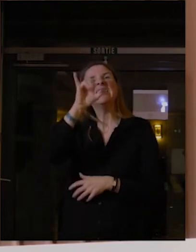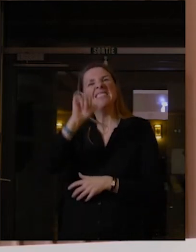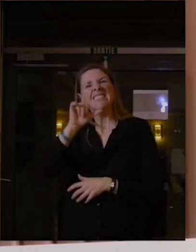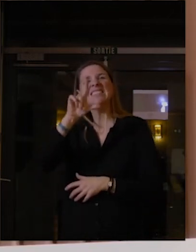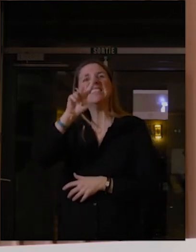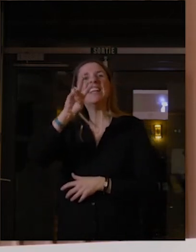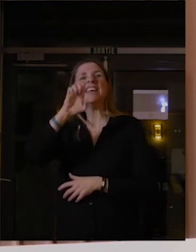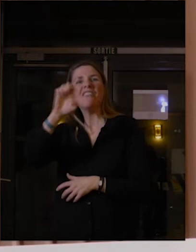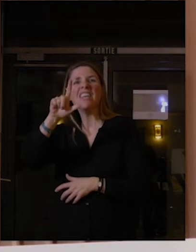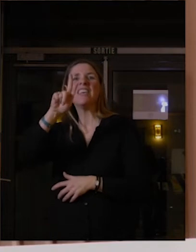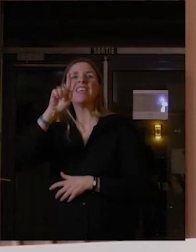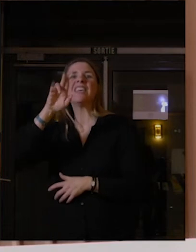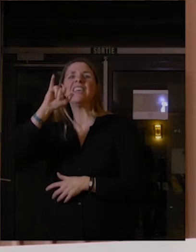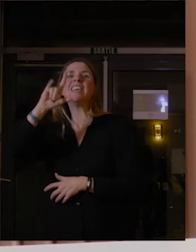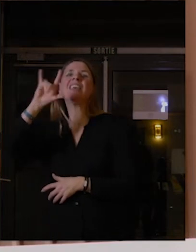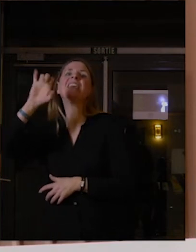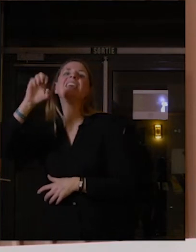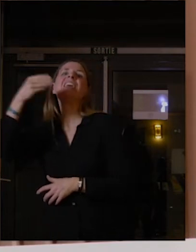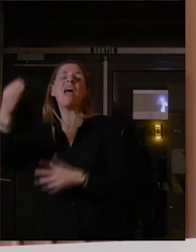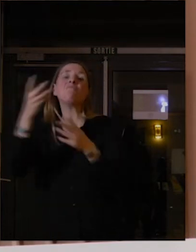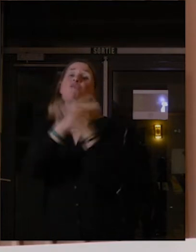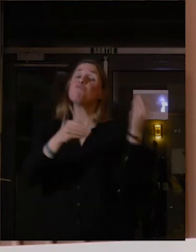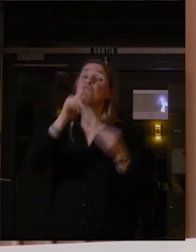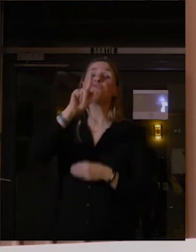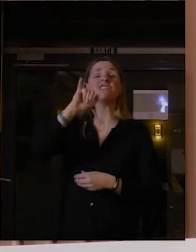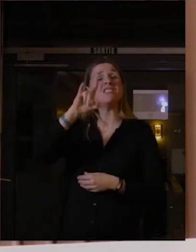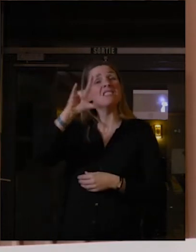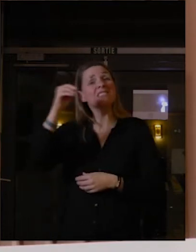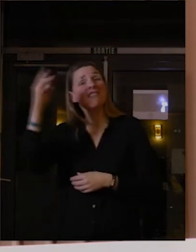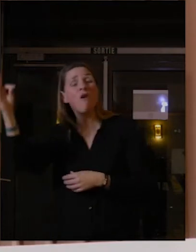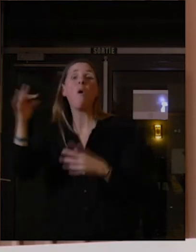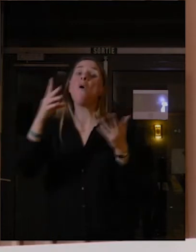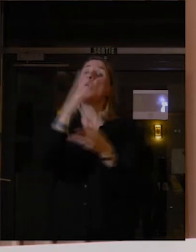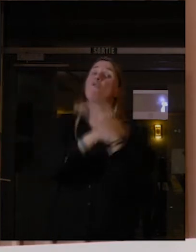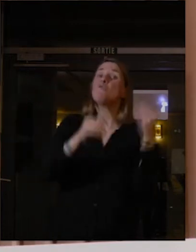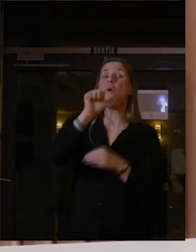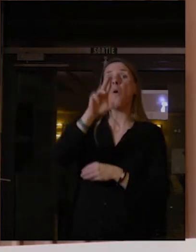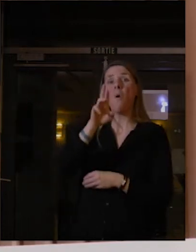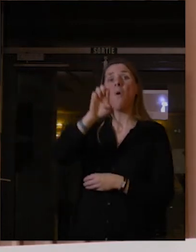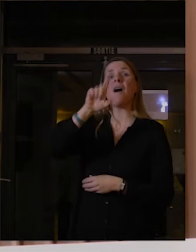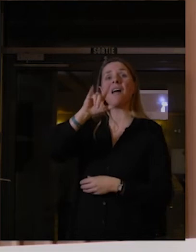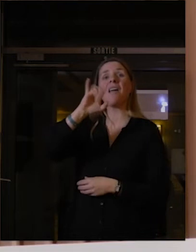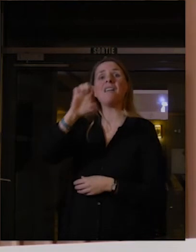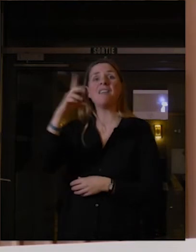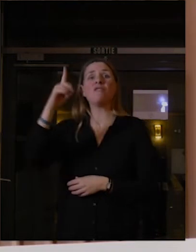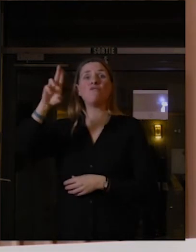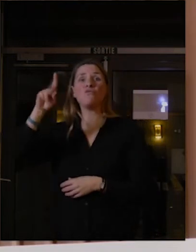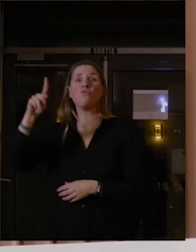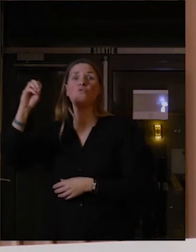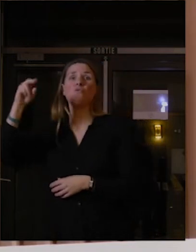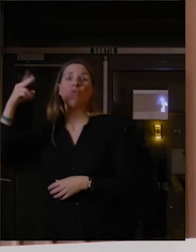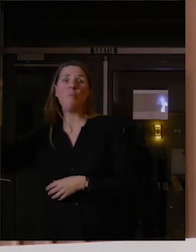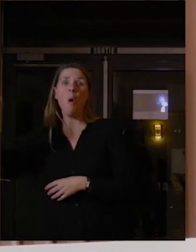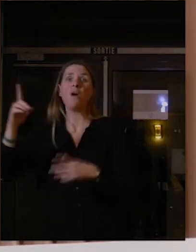fouettés à la manière de Marianne Agilot, etc. Ou d'Aurélie Dupont. En fait, c'est vraiment toujours par rapport à et jamais par